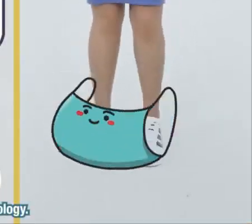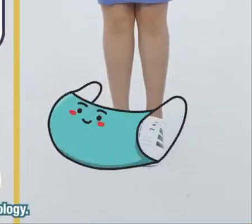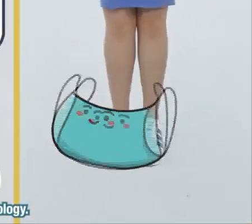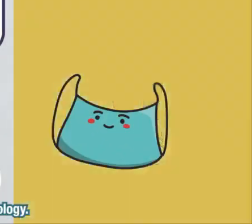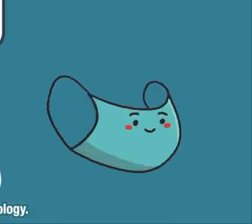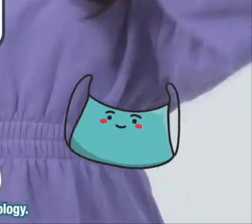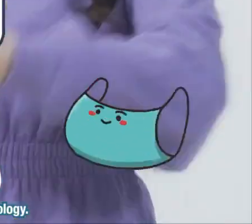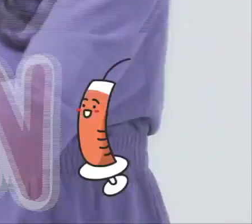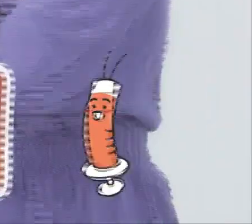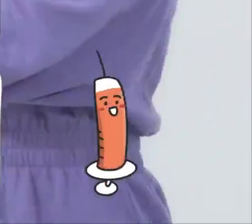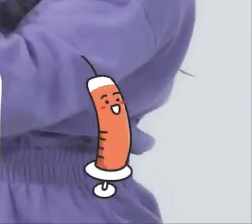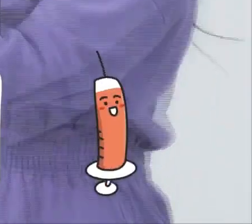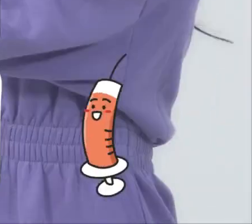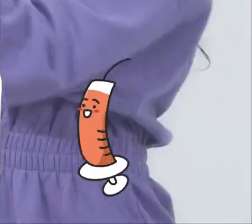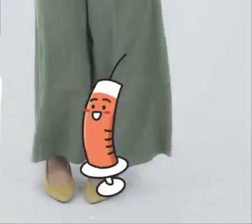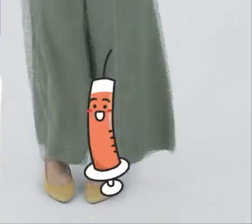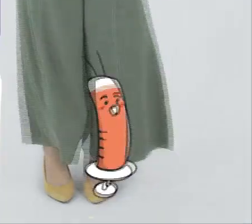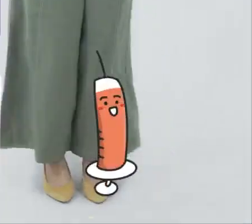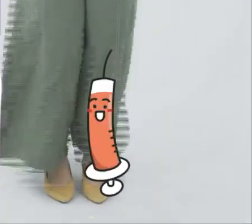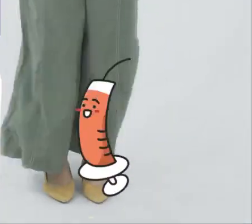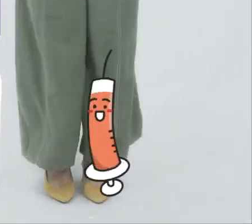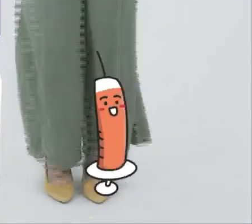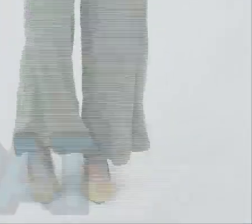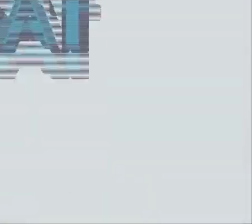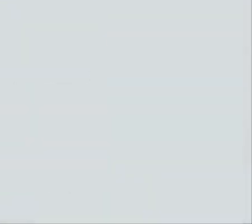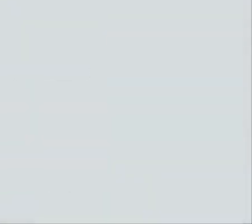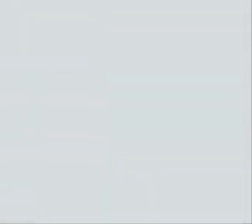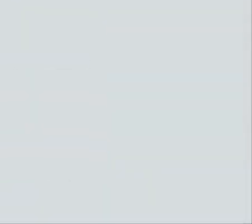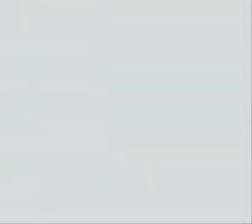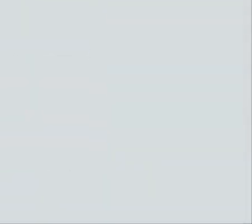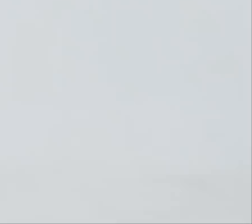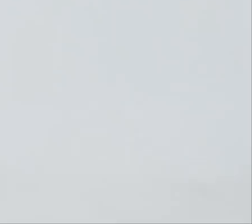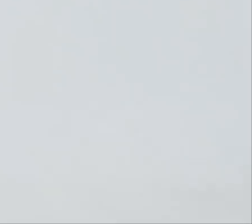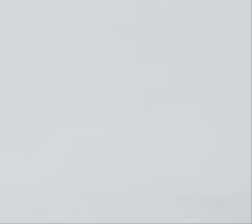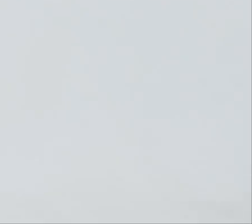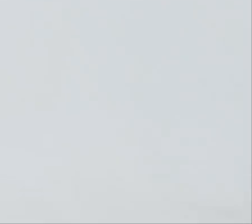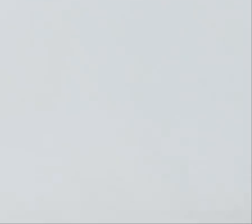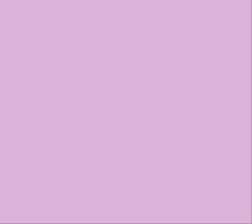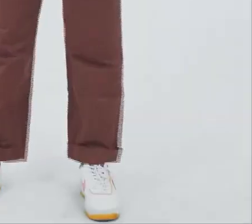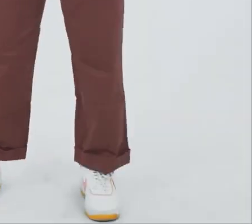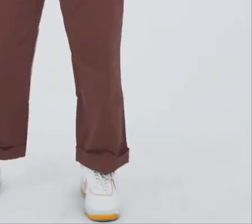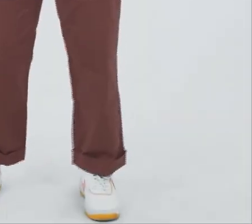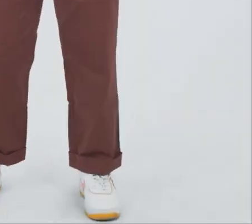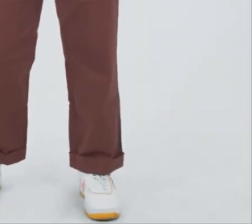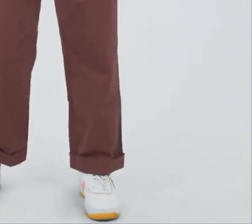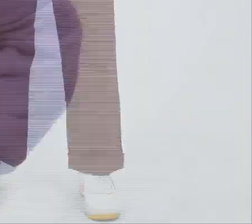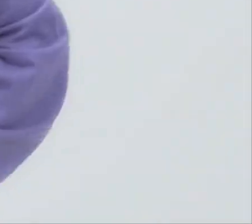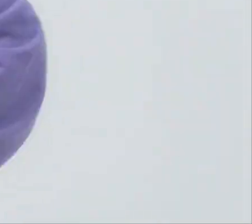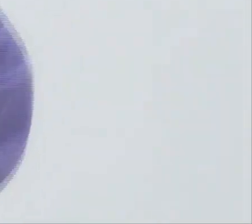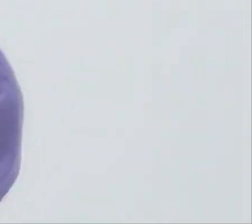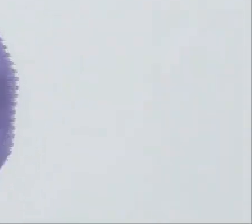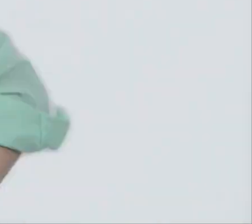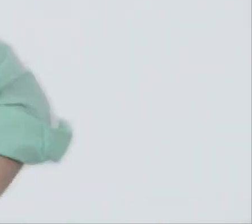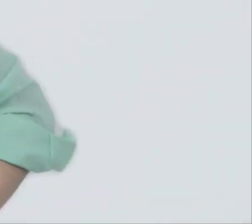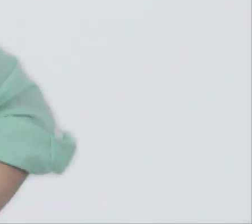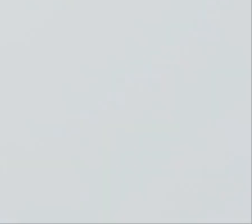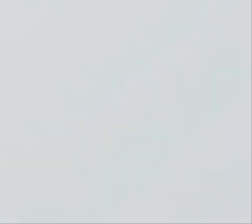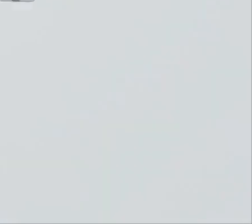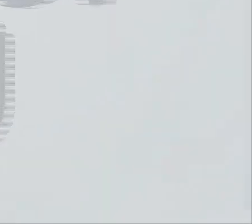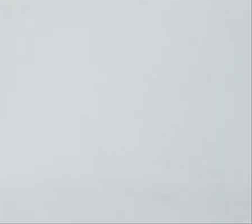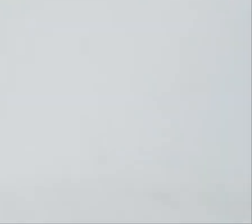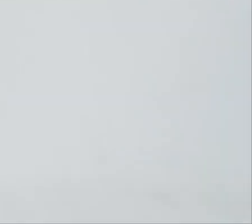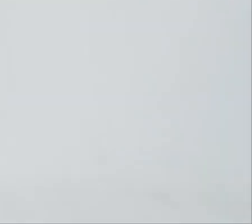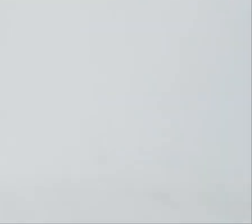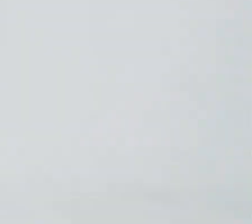Ayo masker, ayo vaksin, tiada yang dapat merenggut sehatmu.